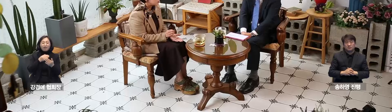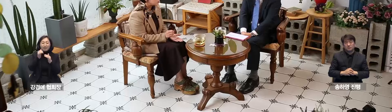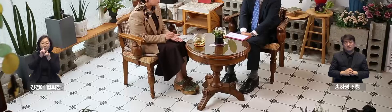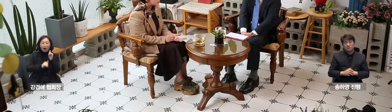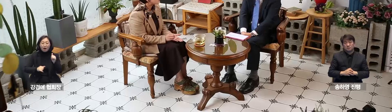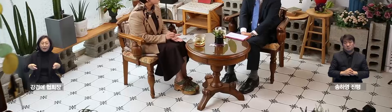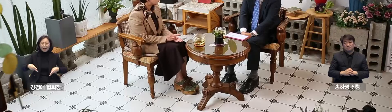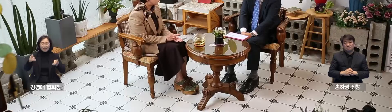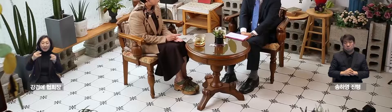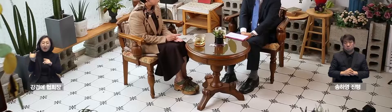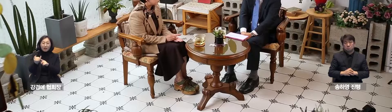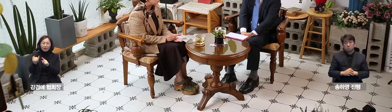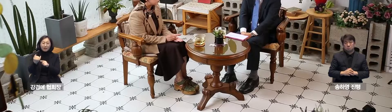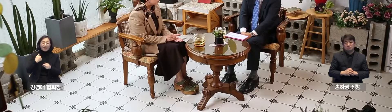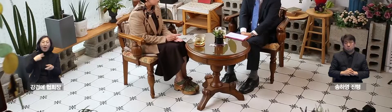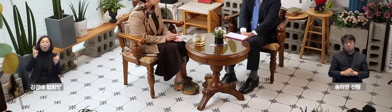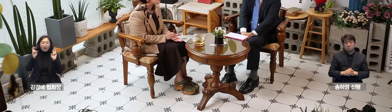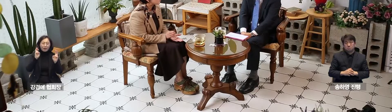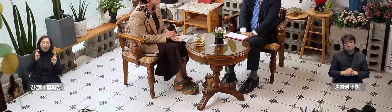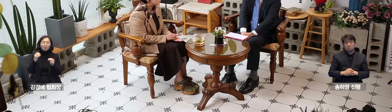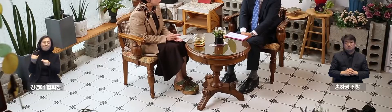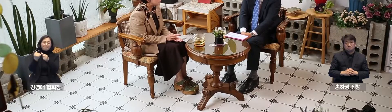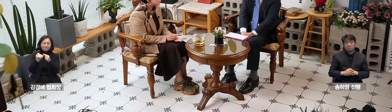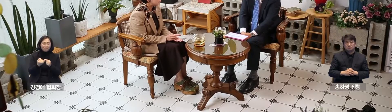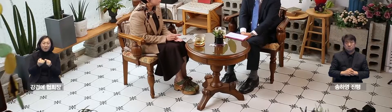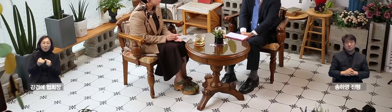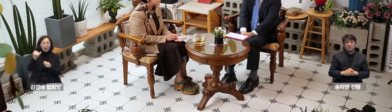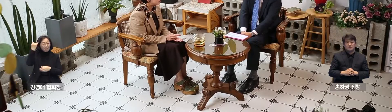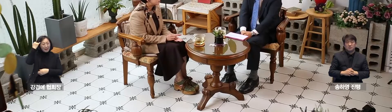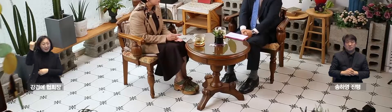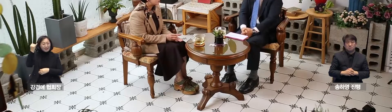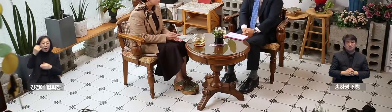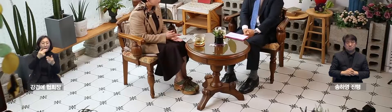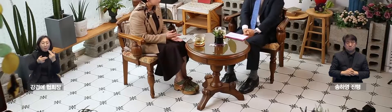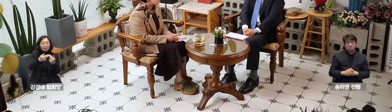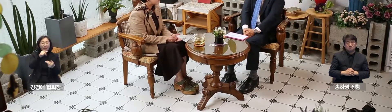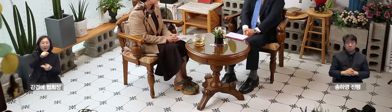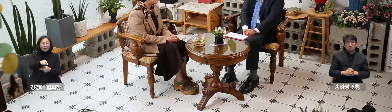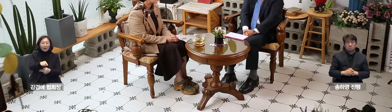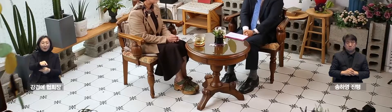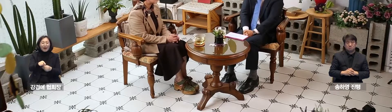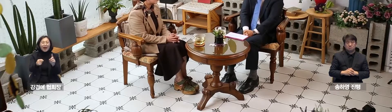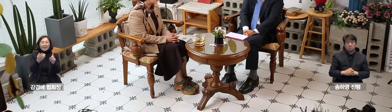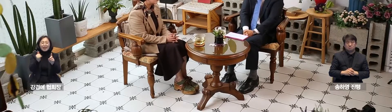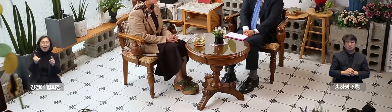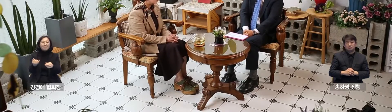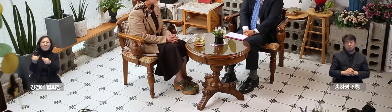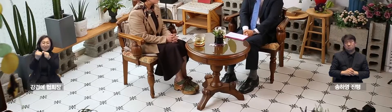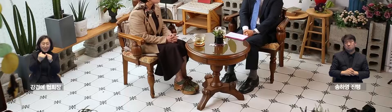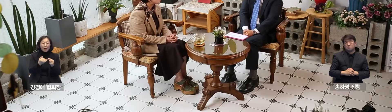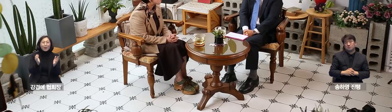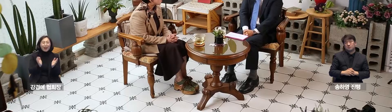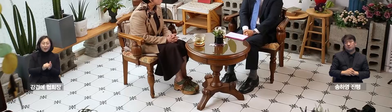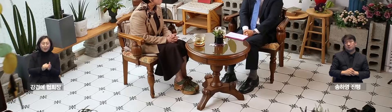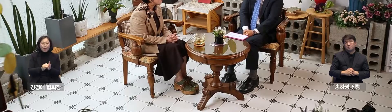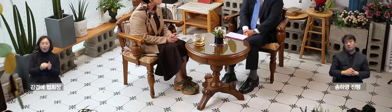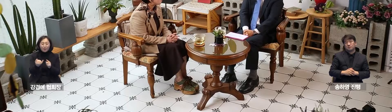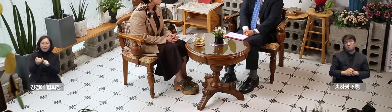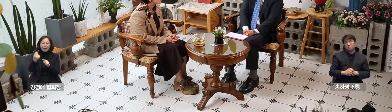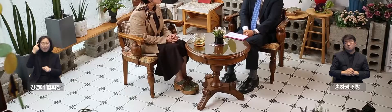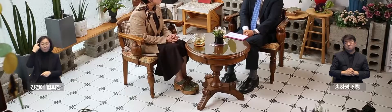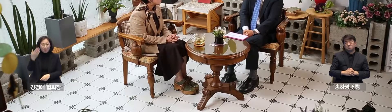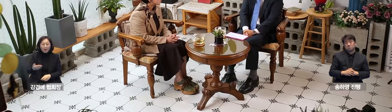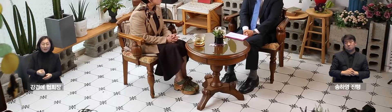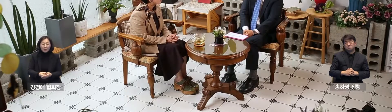저희 회사에도 있고 벤처협회도 한 분을 이제 과장님 채용을 했는데 물어봤어요. 일을